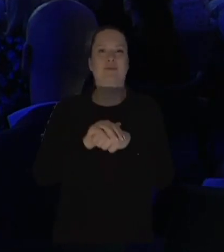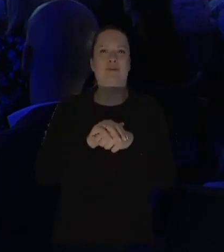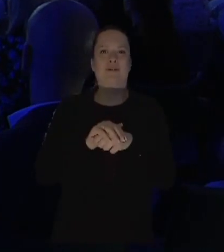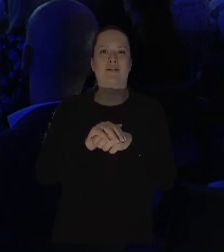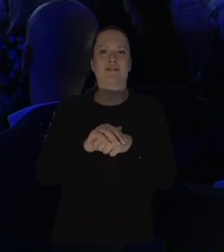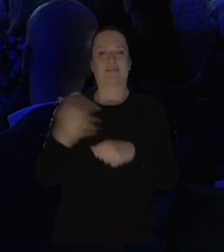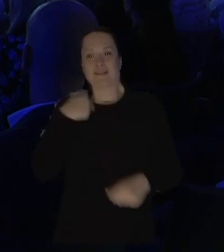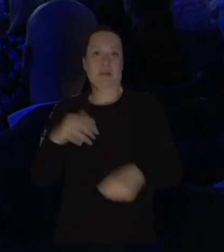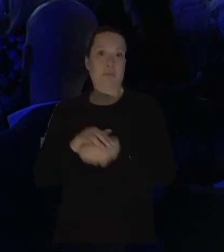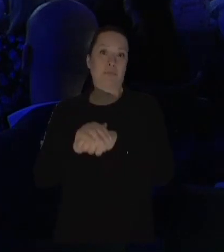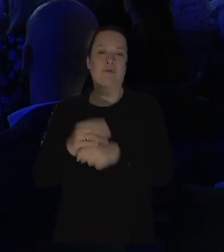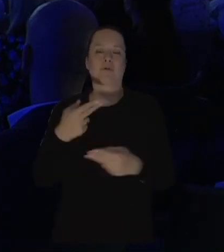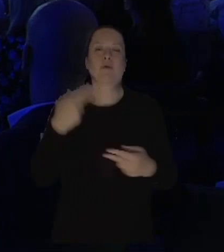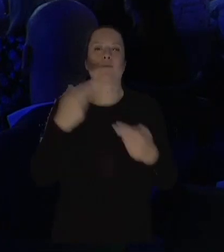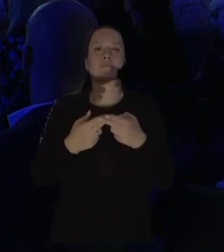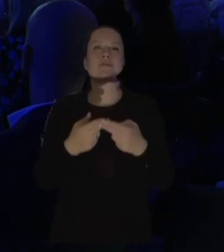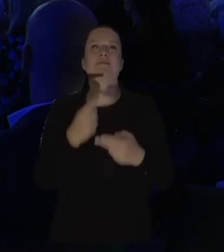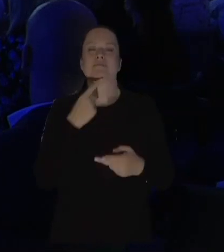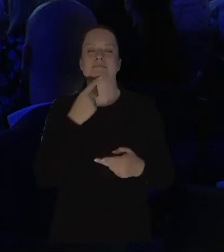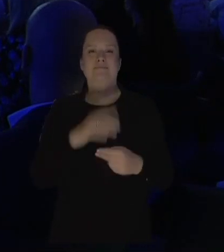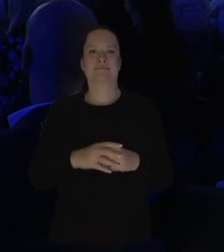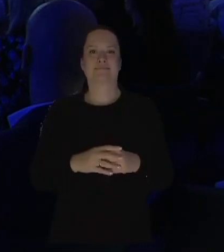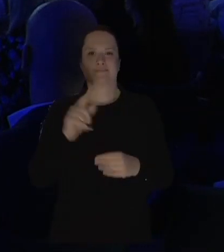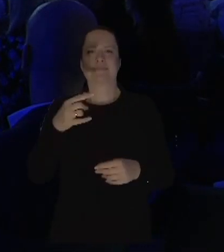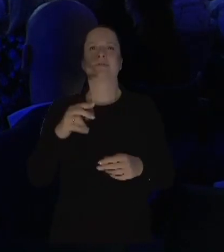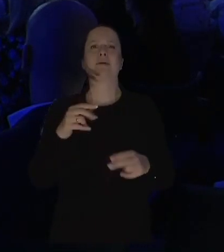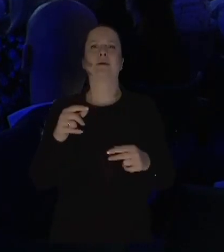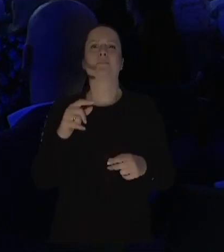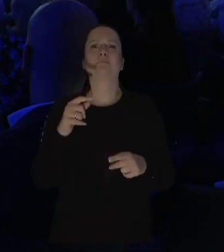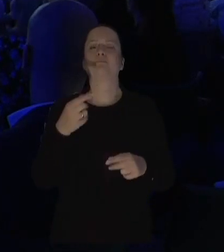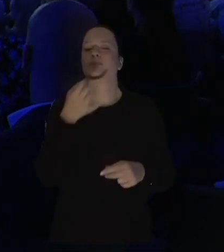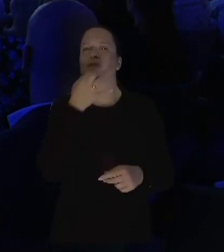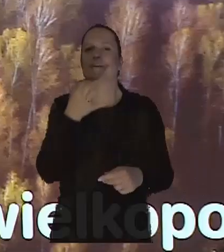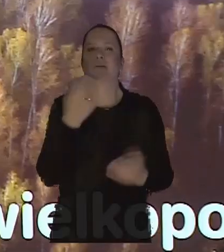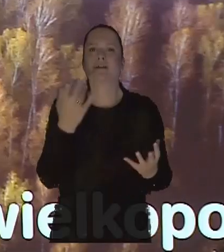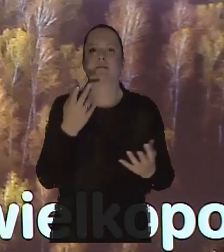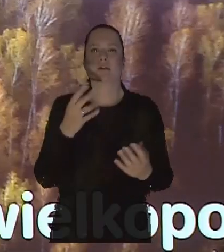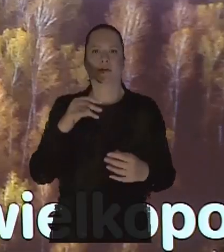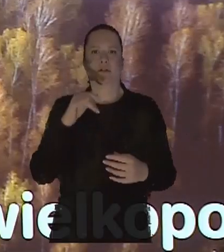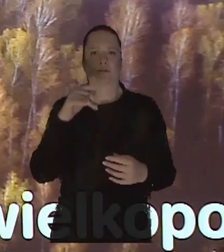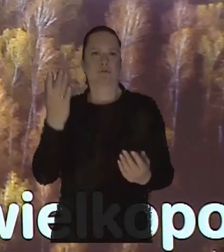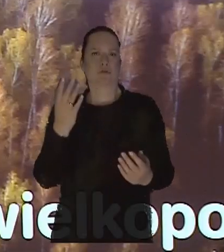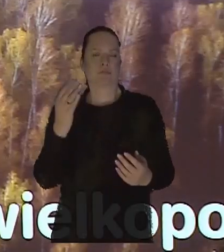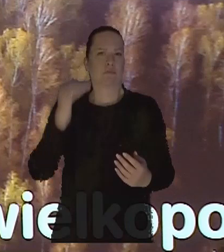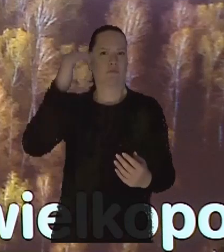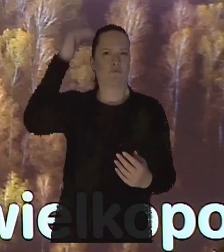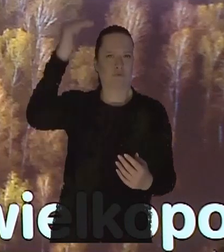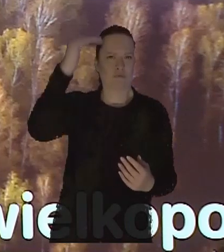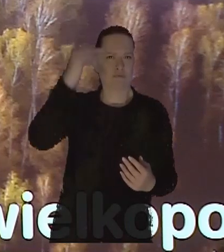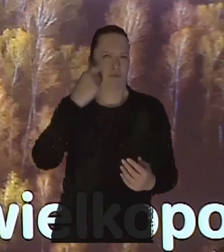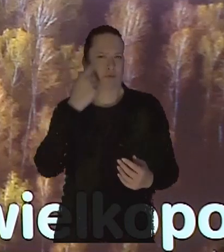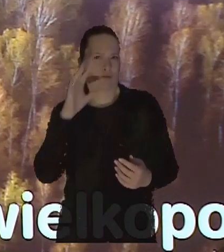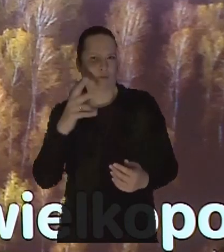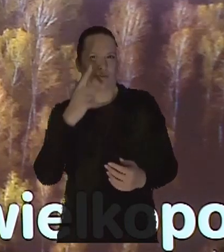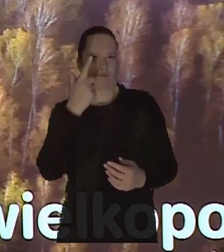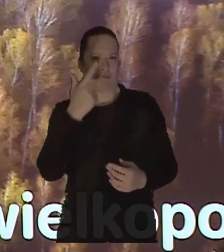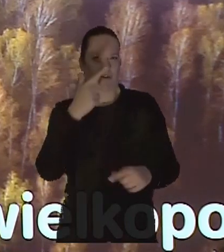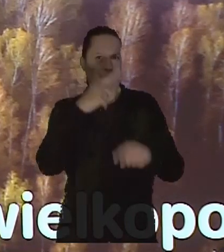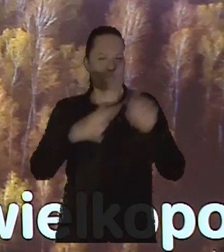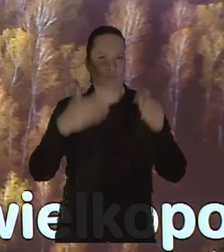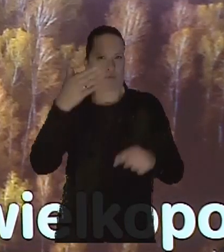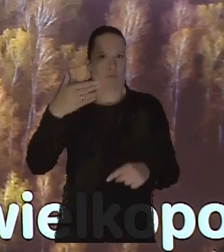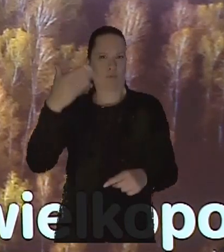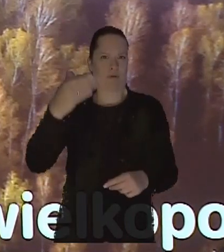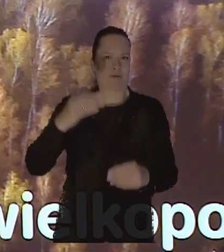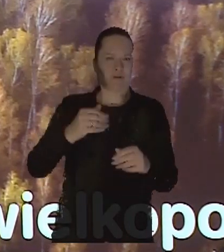nasi przyjaciele. A więc to pytanie brzmi, czym był wysoki na około 2,5 metra